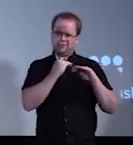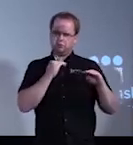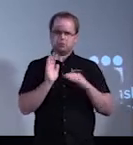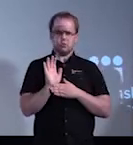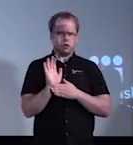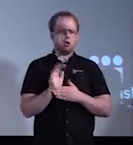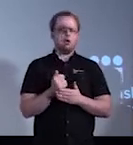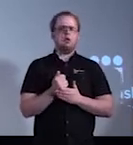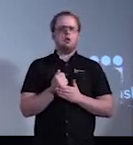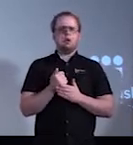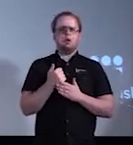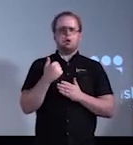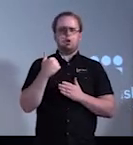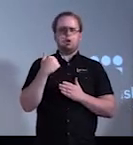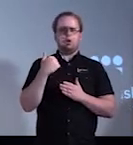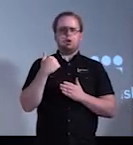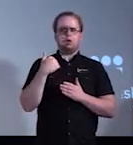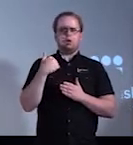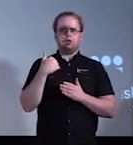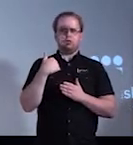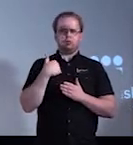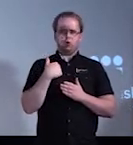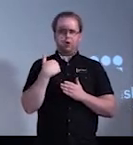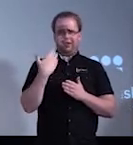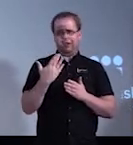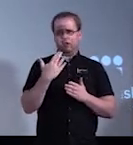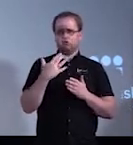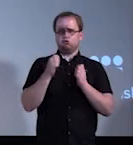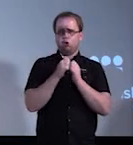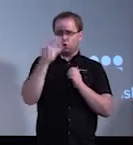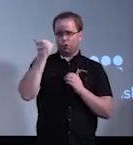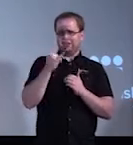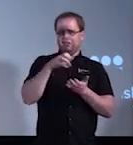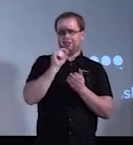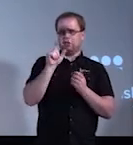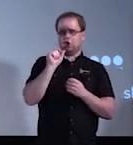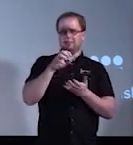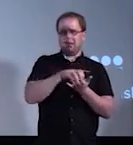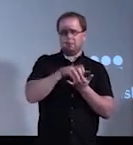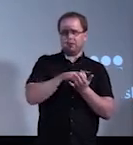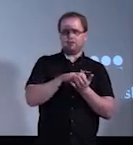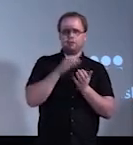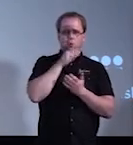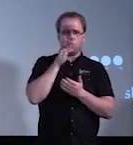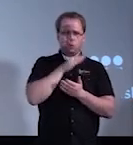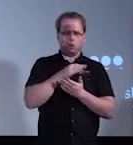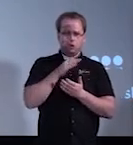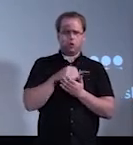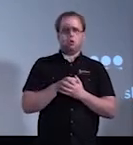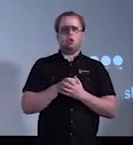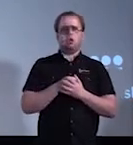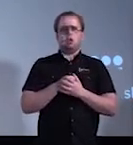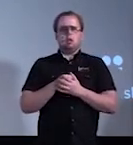är sakkunnig i digitala samhällsfrågor i film- och tv-branschens samarbetskommitté. Och det är alltså parterna